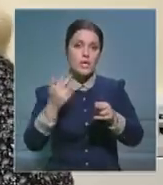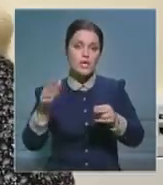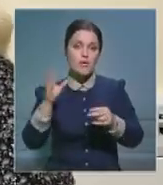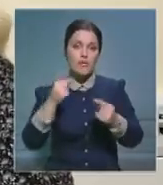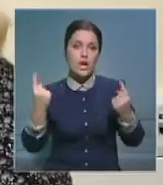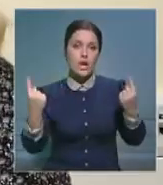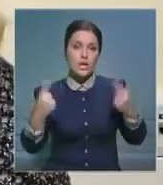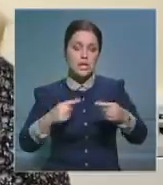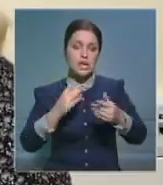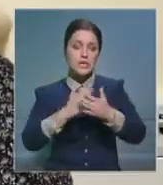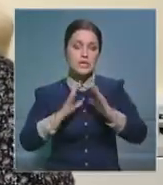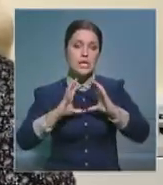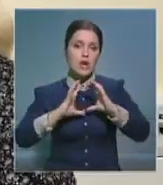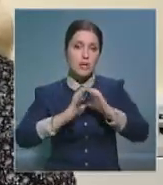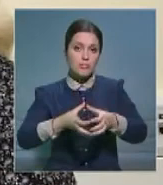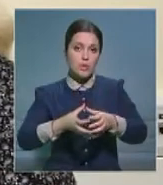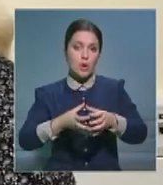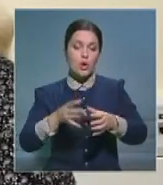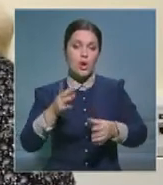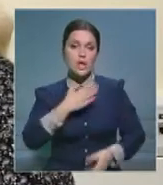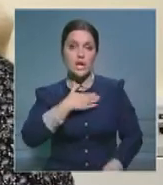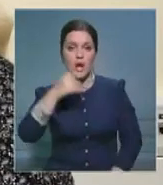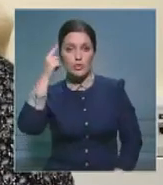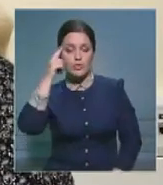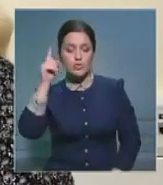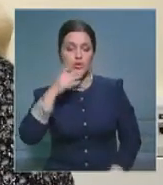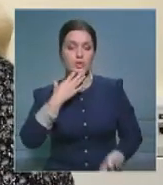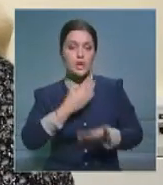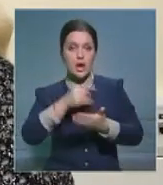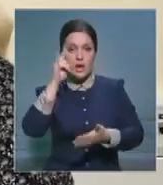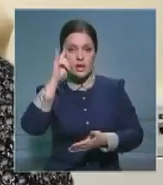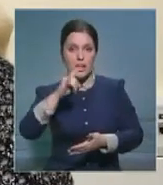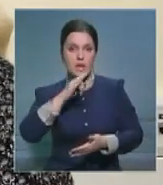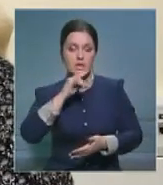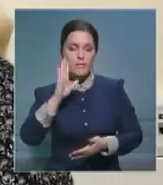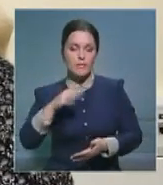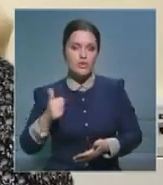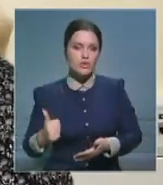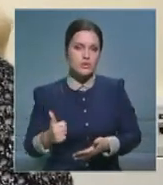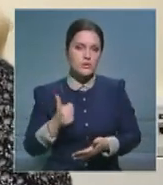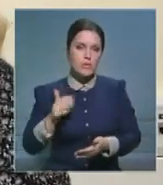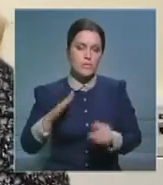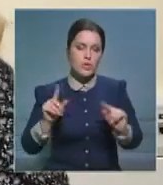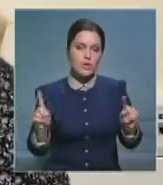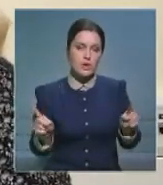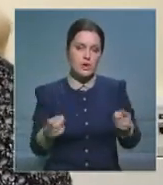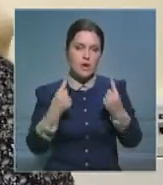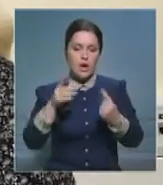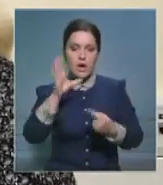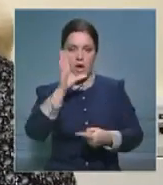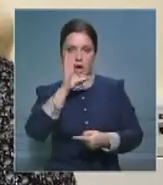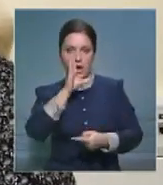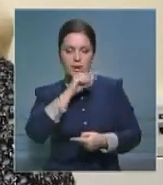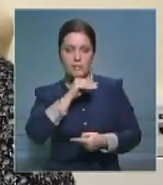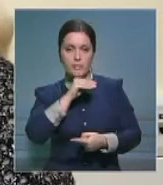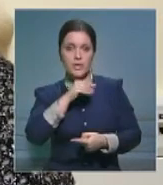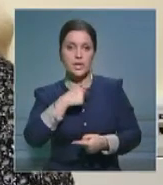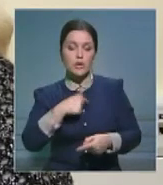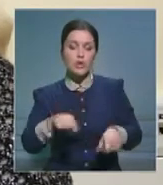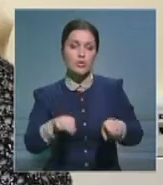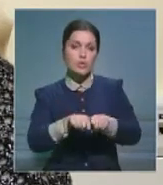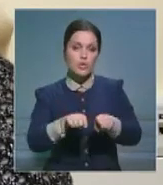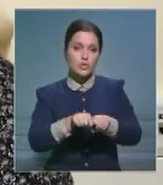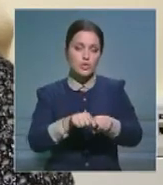ни одно государство. И я думаю, что наш Казахстан с честью и достоинством выйдет с этого кризиса. И также нам очень